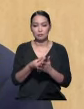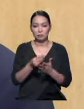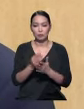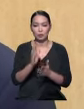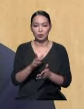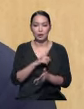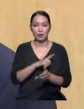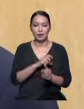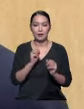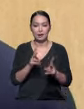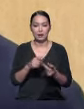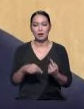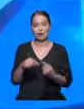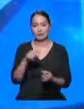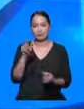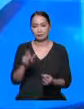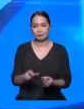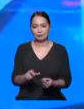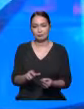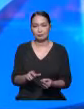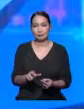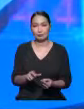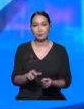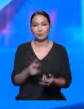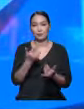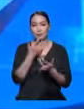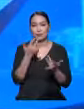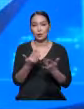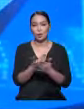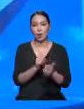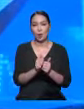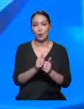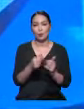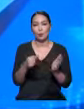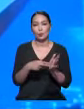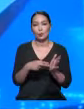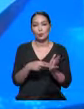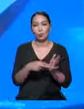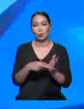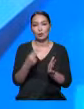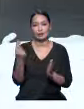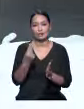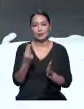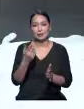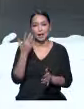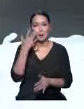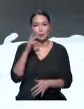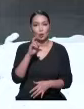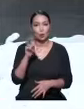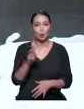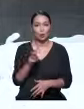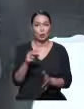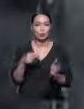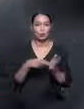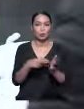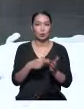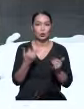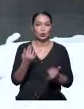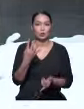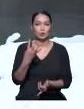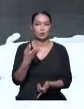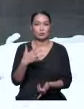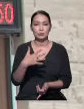как предпринимательской цели. И напоследок о ситуации в обменных пунктах Астаны. Американский доллар закрепился на отметке